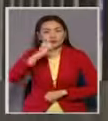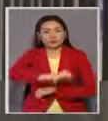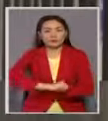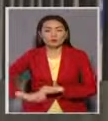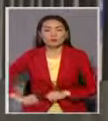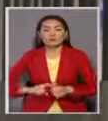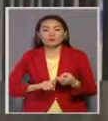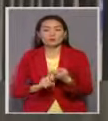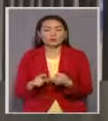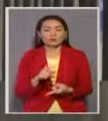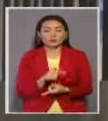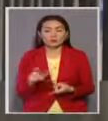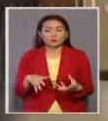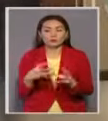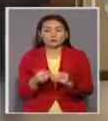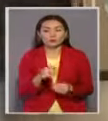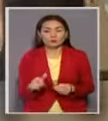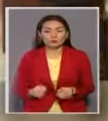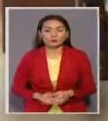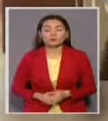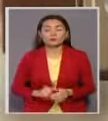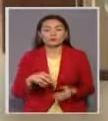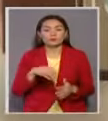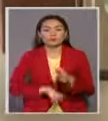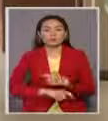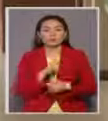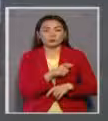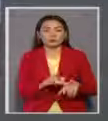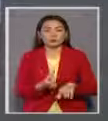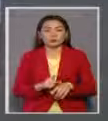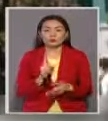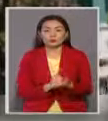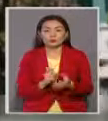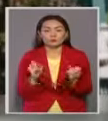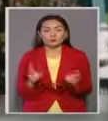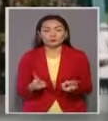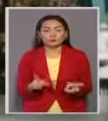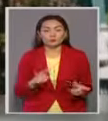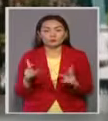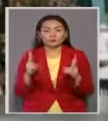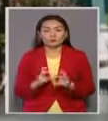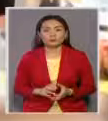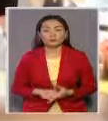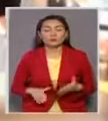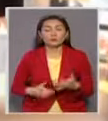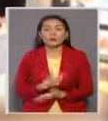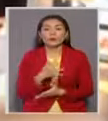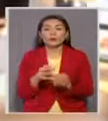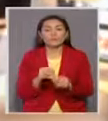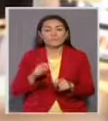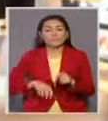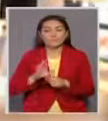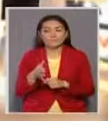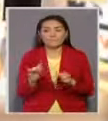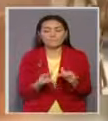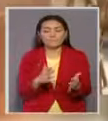границу зараженных людей, все пассажиры, их вещи и груз должны пройти специальный досмотр. Новые меры контроля